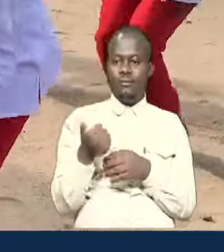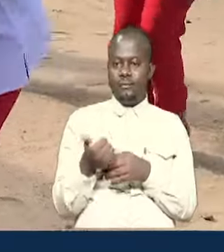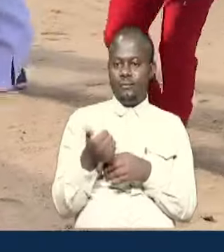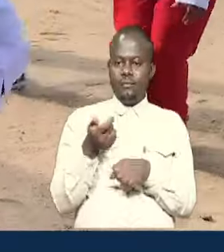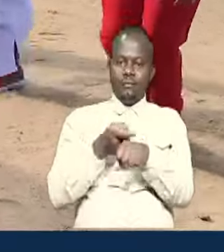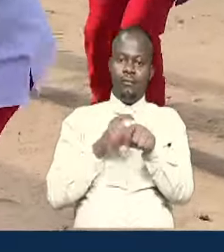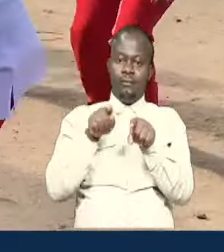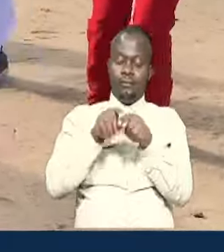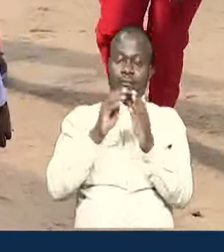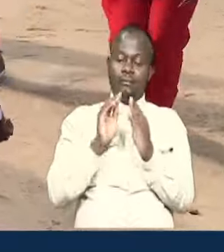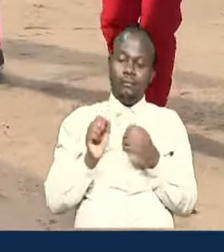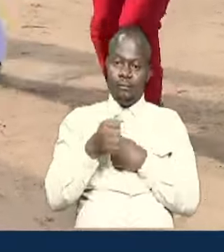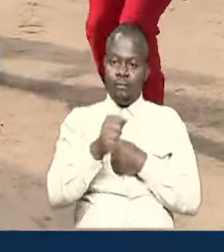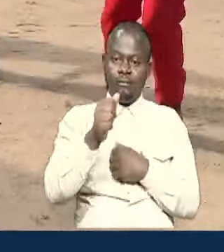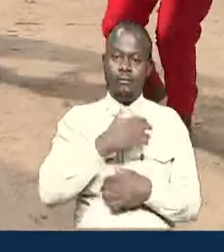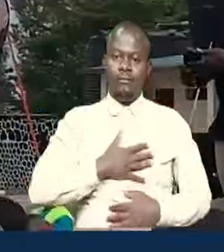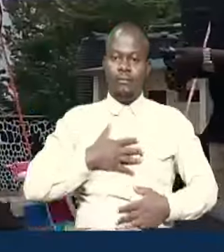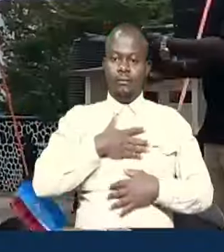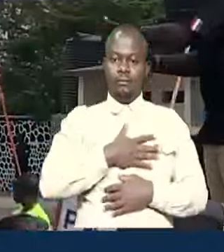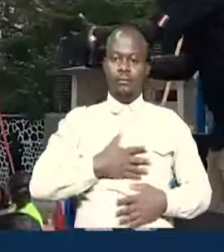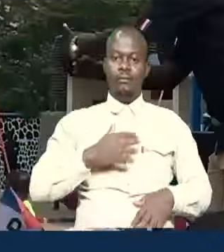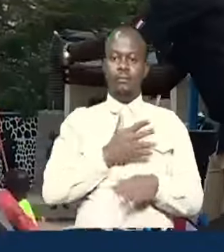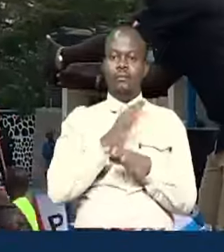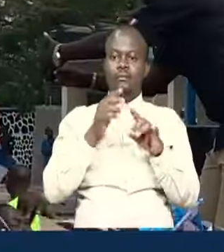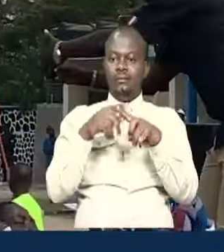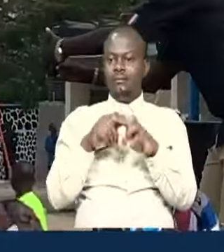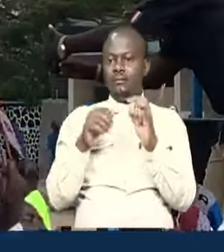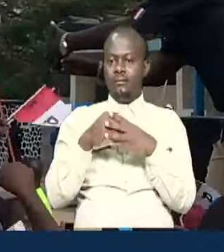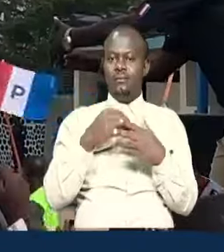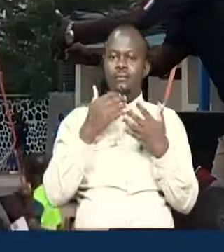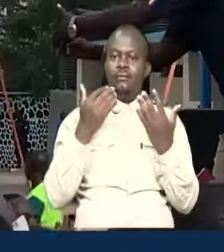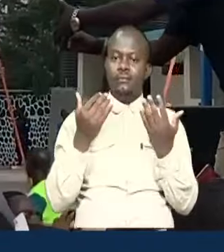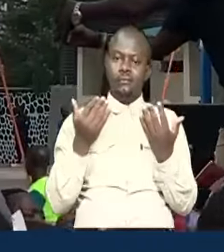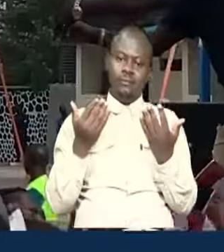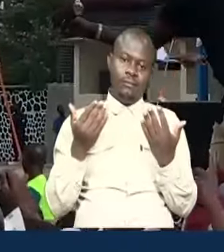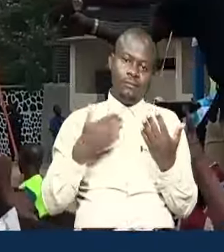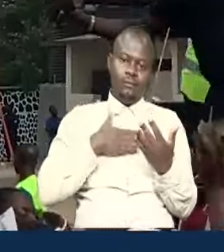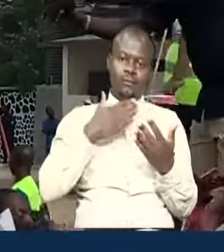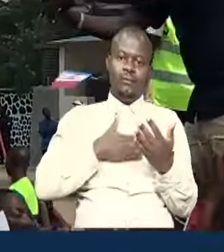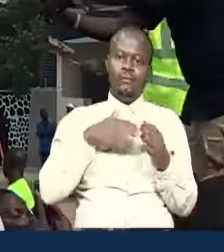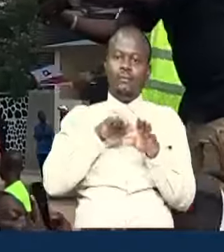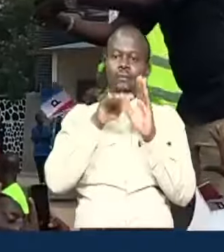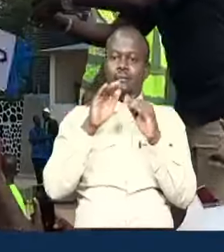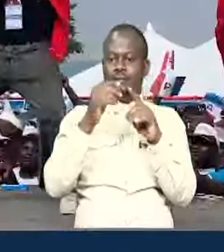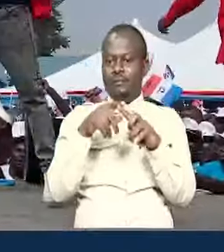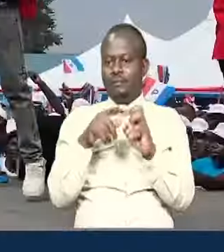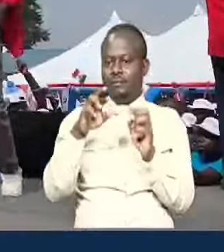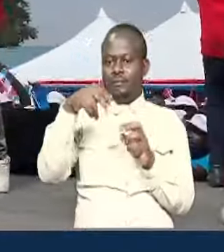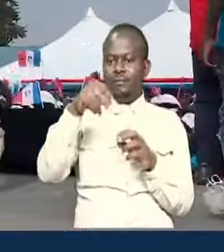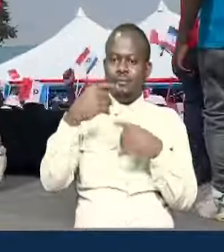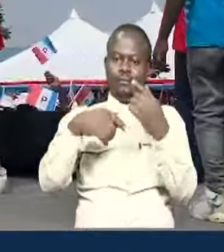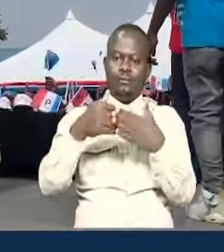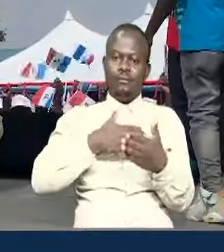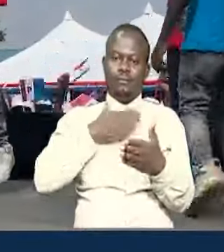nk'umujyi w'ubukerarugendo n'imyidagaduro, abahanzi batandukanye nabo basusurukije imbaga y'abanyamuryango ba FPR Inkotanyi bakomeje